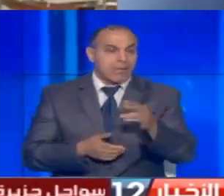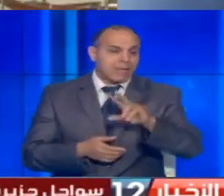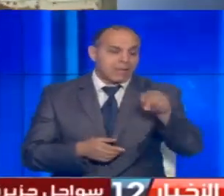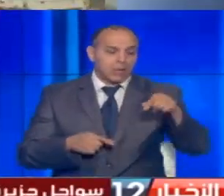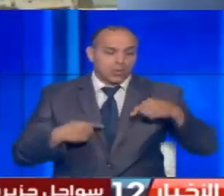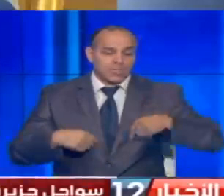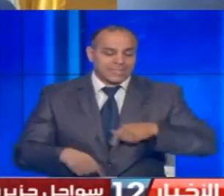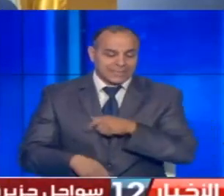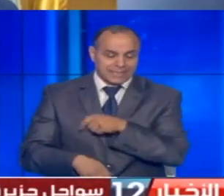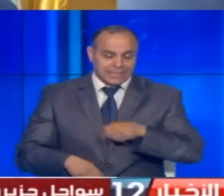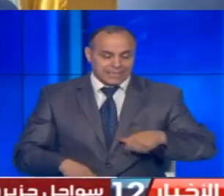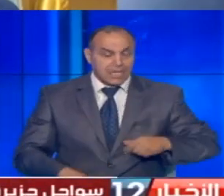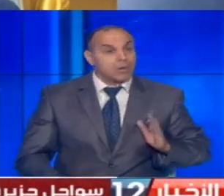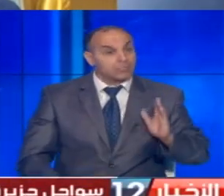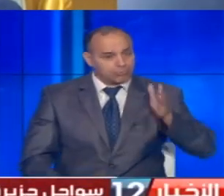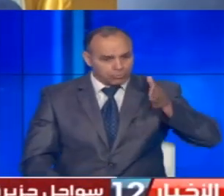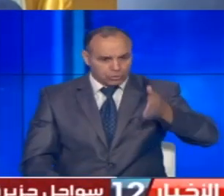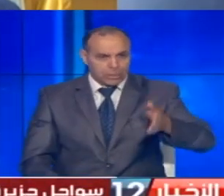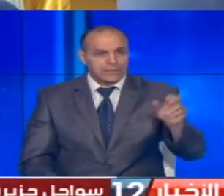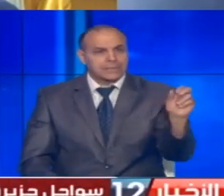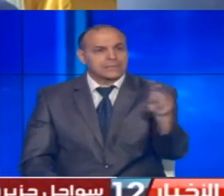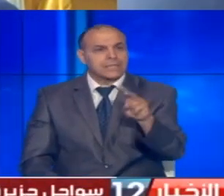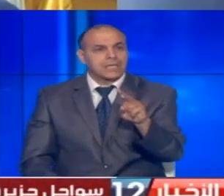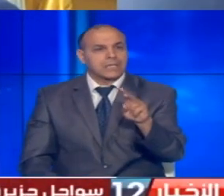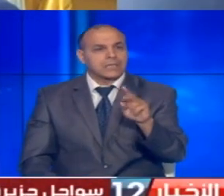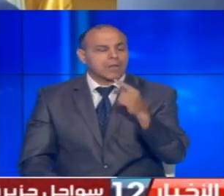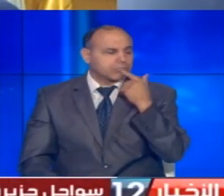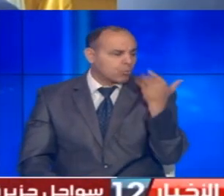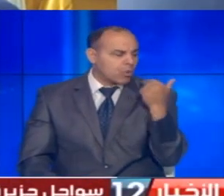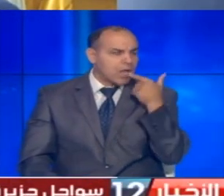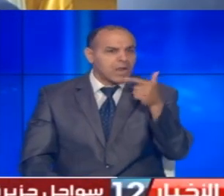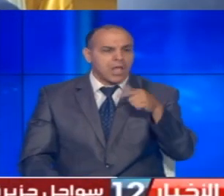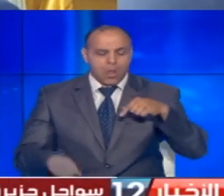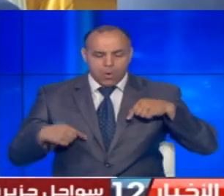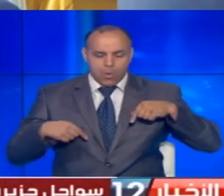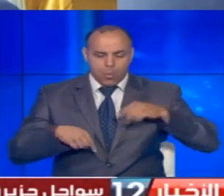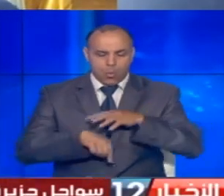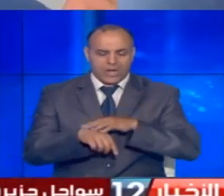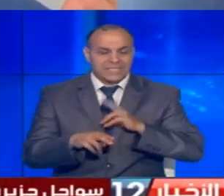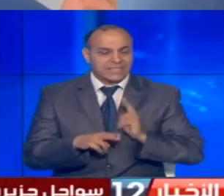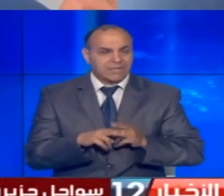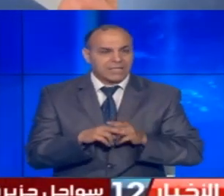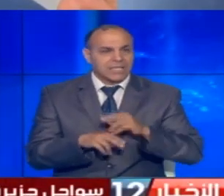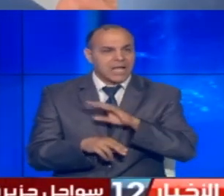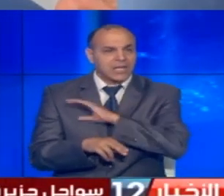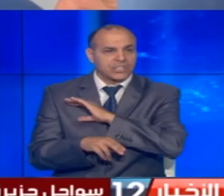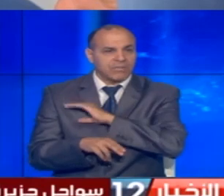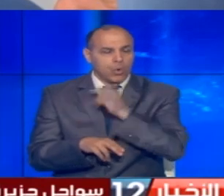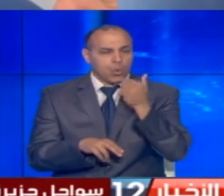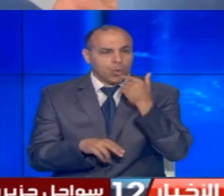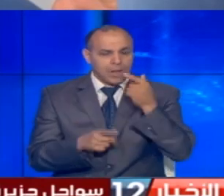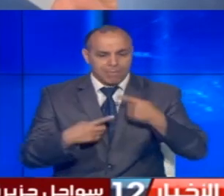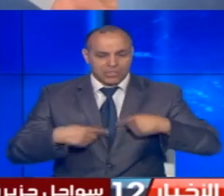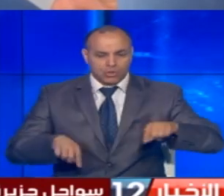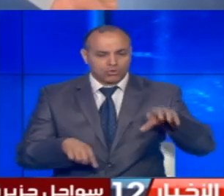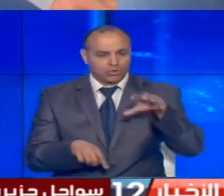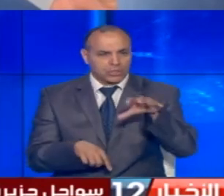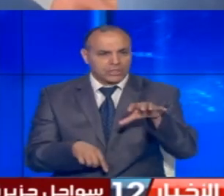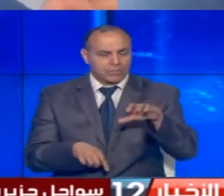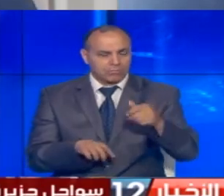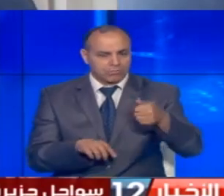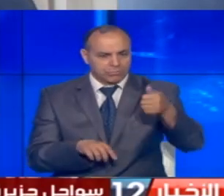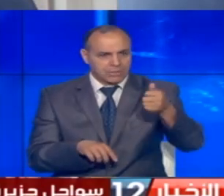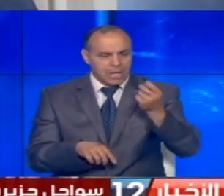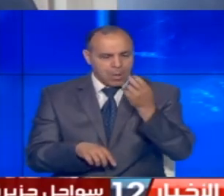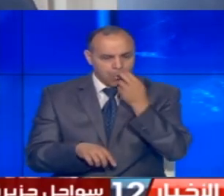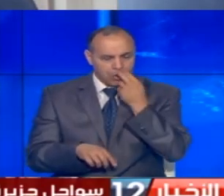وزير الداخلية لطفي إبراهيم أمس في زيارة غير معلنة إلى ولاية صفاقس، أشرف خلالها على المجلس الجهوي الممتاز